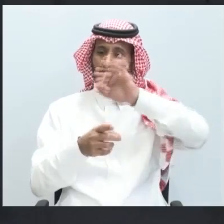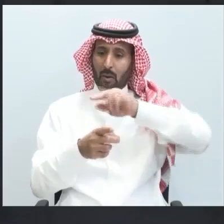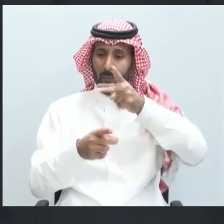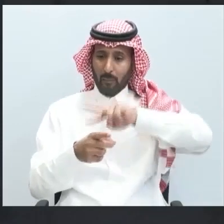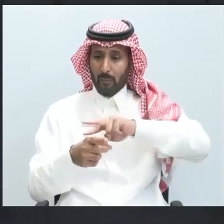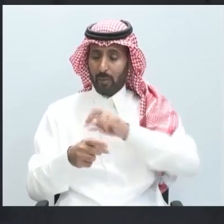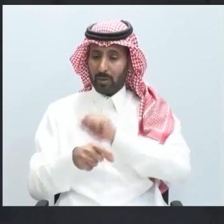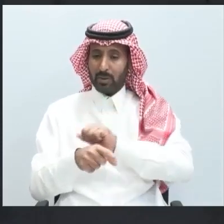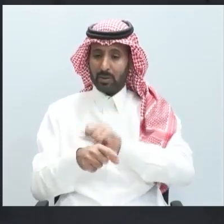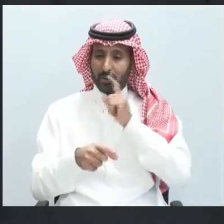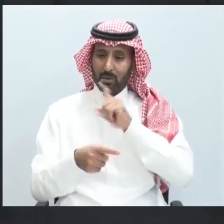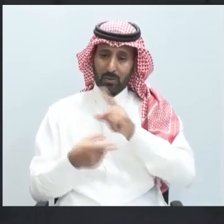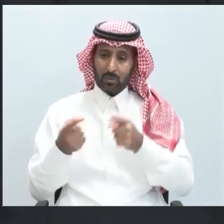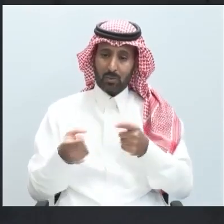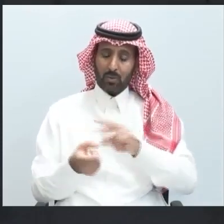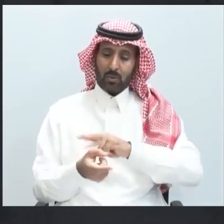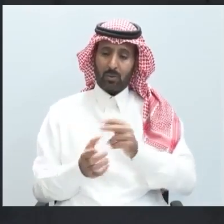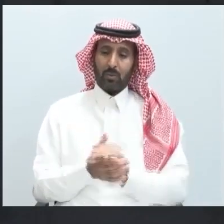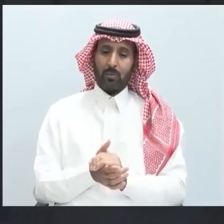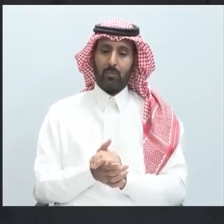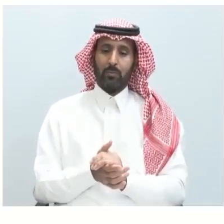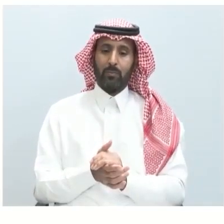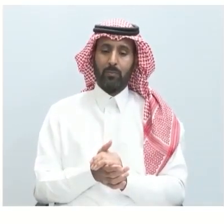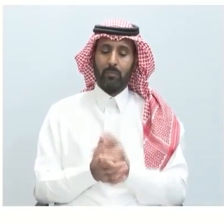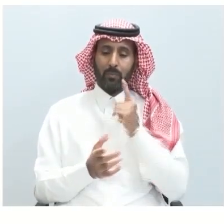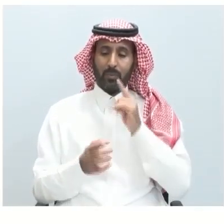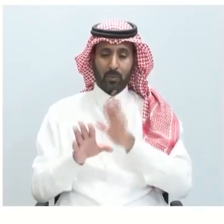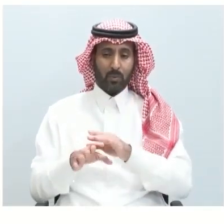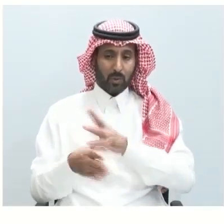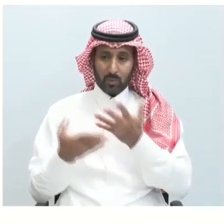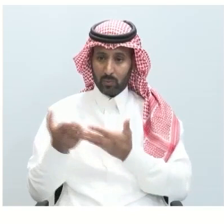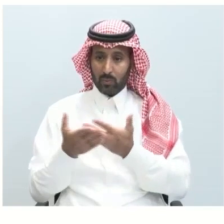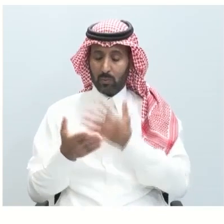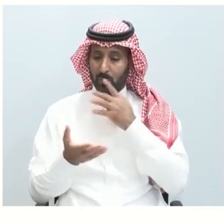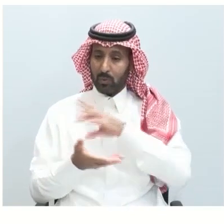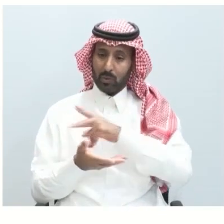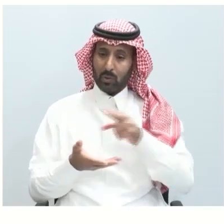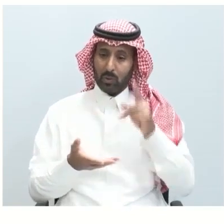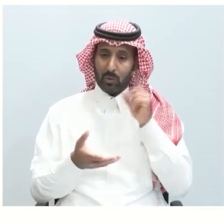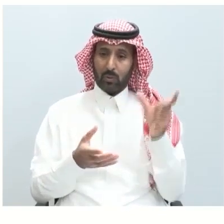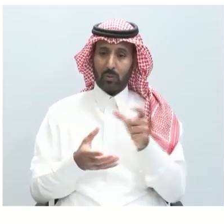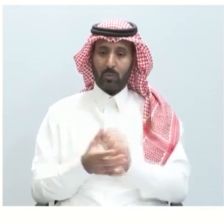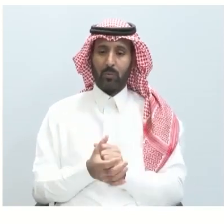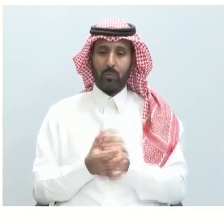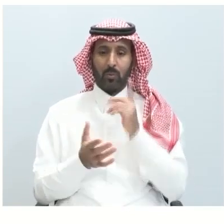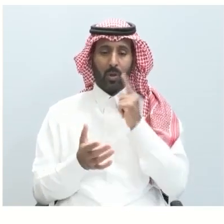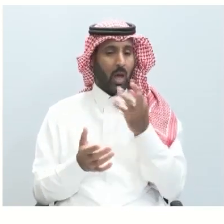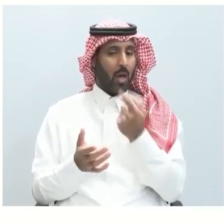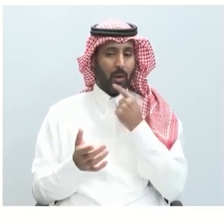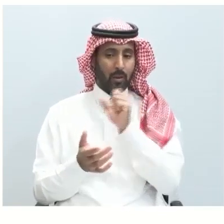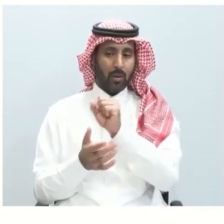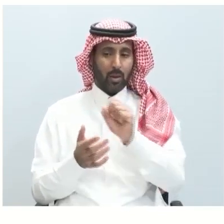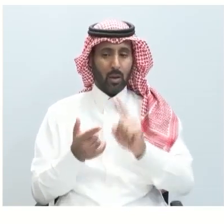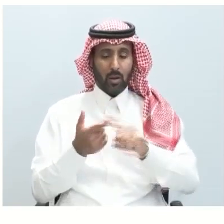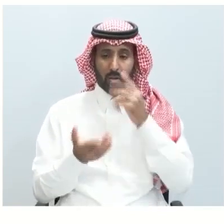اتزان ديناميكي وليس التفاعل ان يكون ساكنا فلا بد من حدوث التوازن اذا عدد خواص